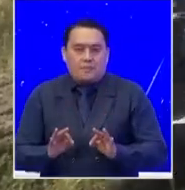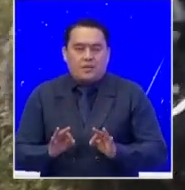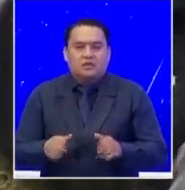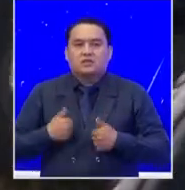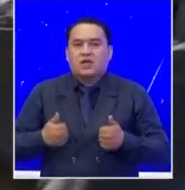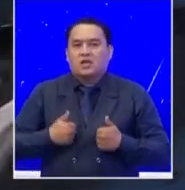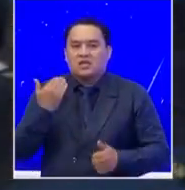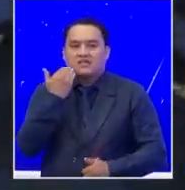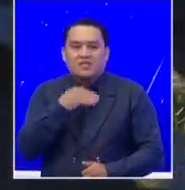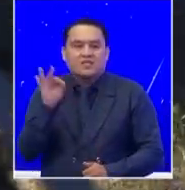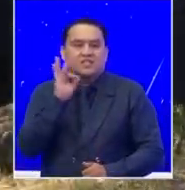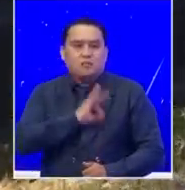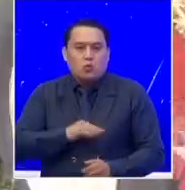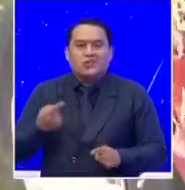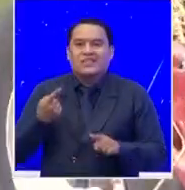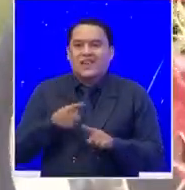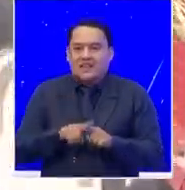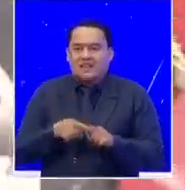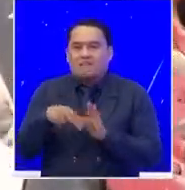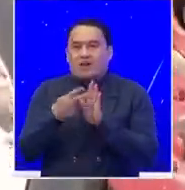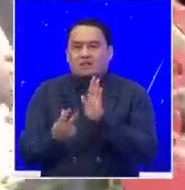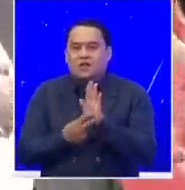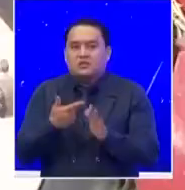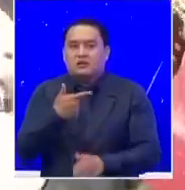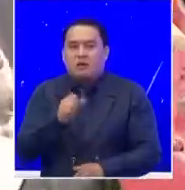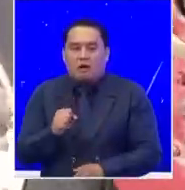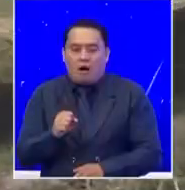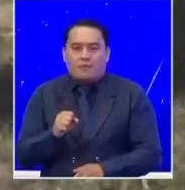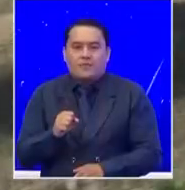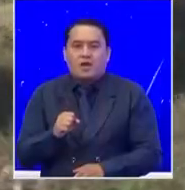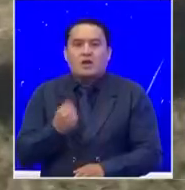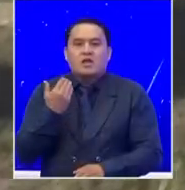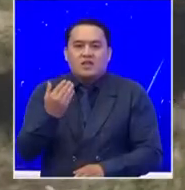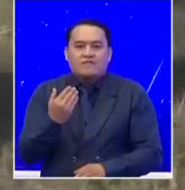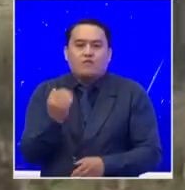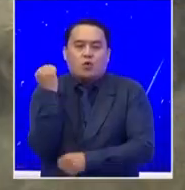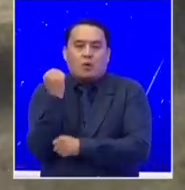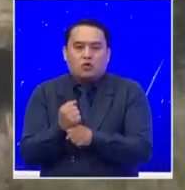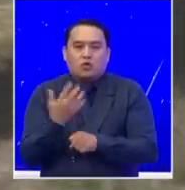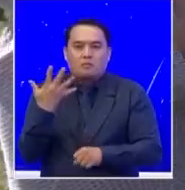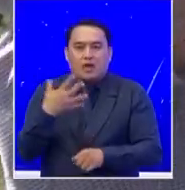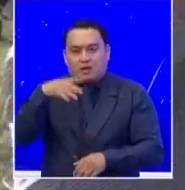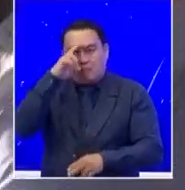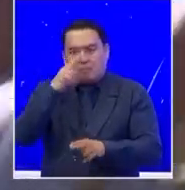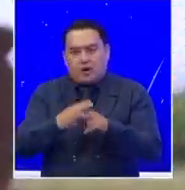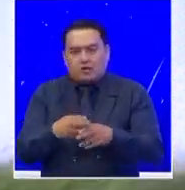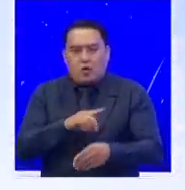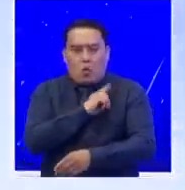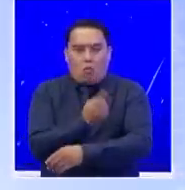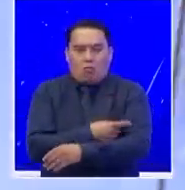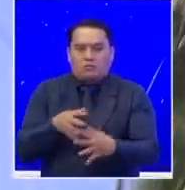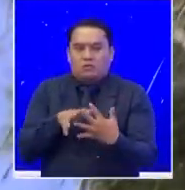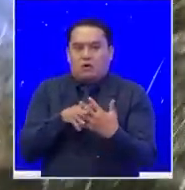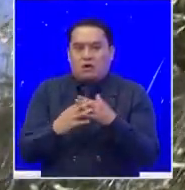старается эффективно использовать арендованную технику на 18 гектарах сельхозугодий. Его труженики – это пятеро братьев, объединившихся в мощный